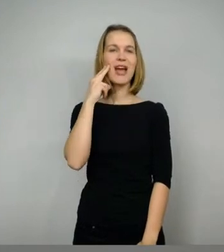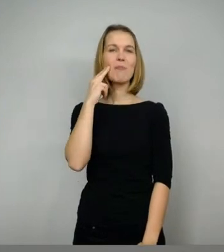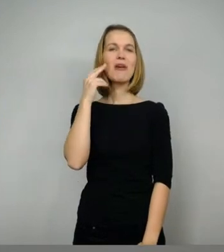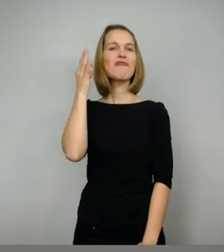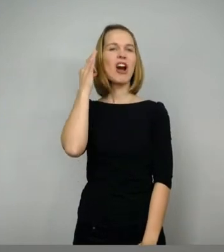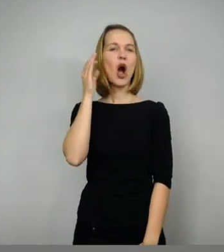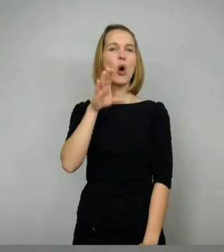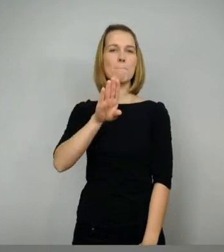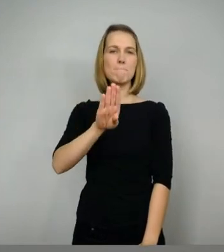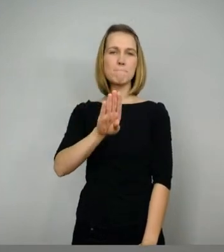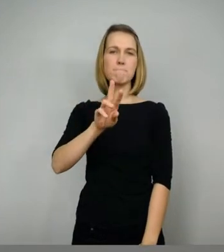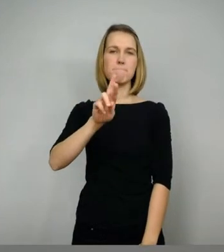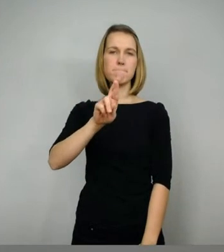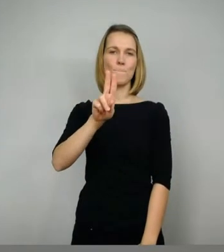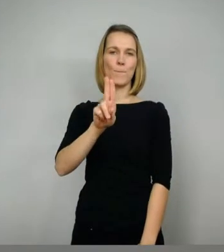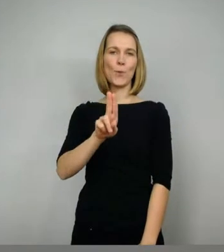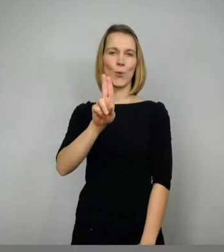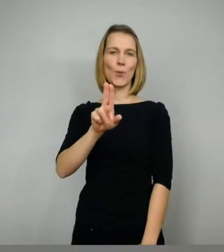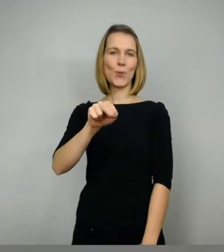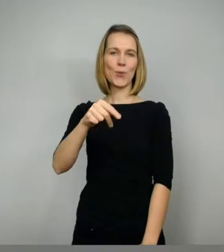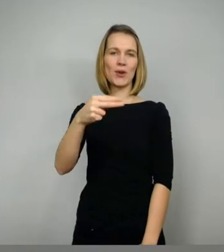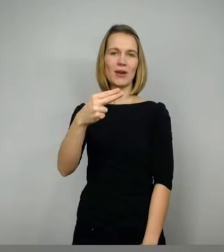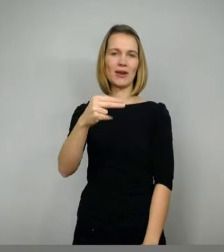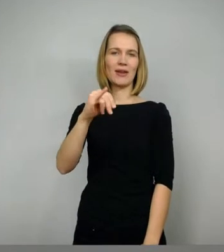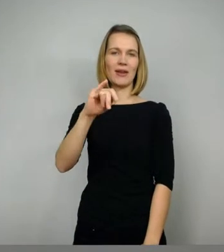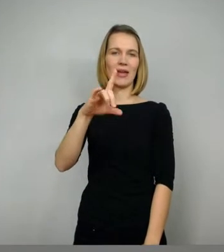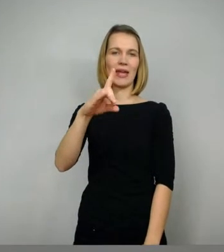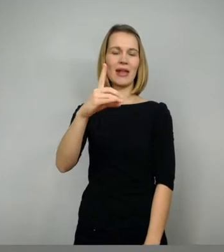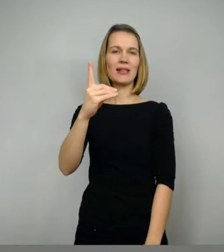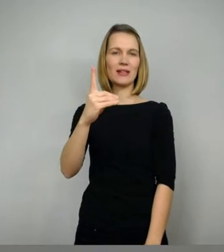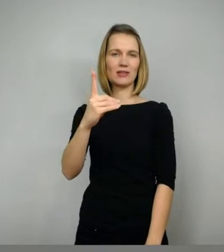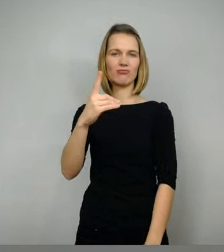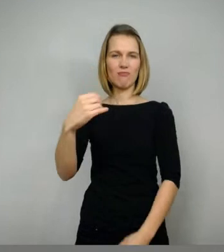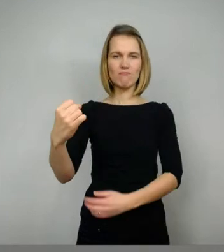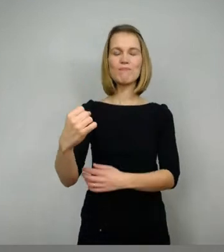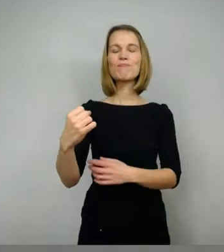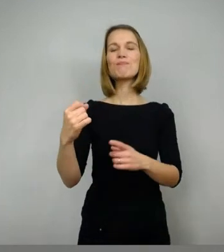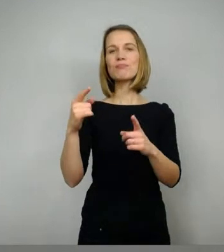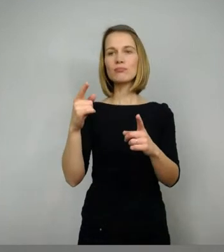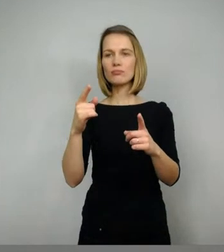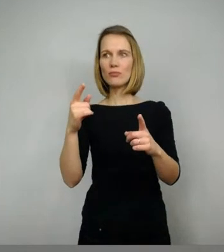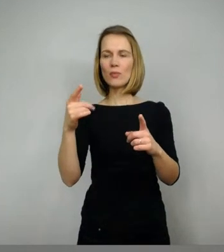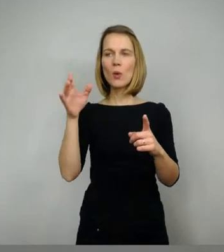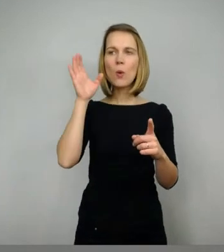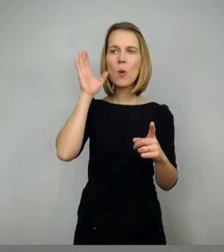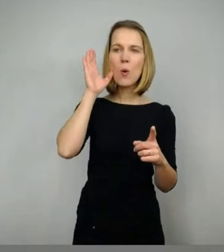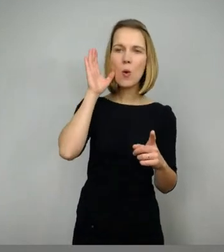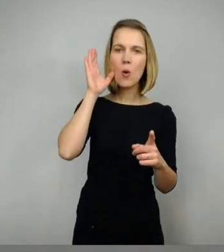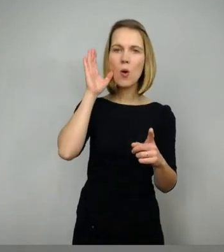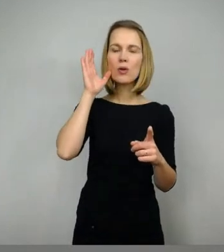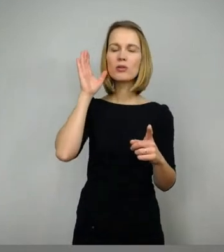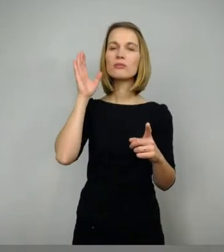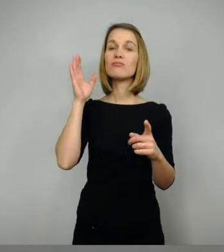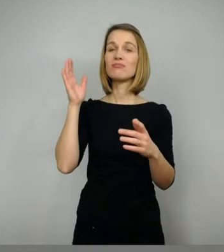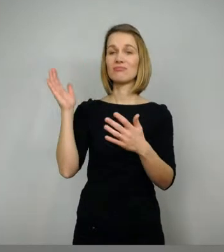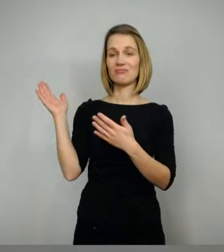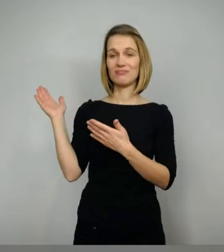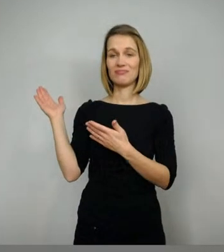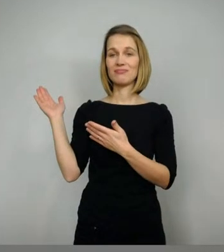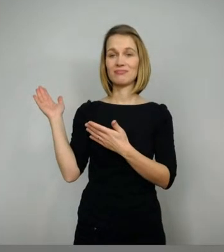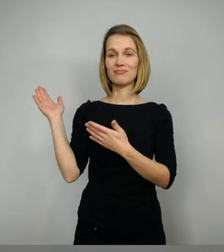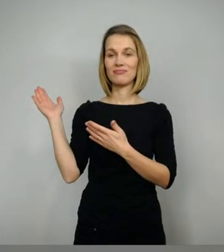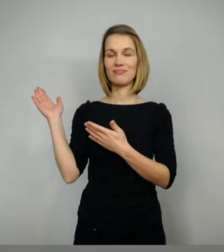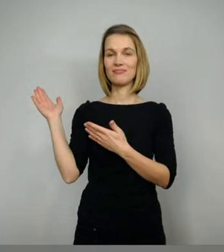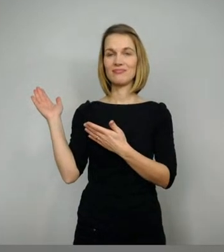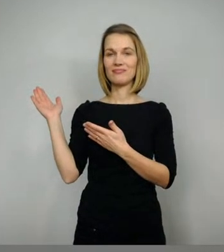von der Gunther gehört hat und wenn ihr sich spontan verliebt. Es wässt ein Königinne gesessen über See, ihr glich ein Heine, man wässt in